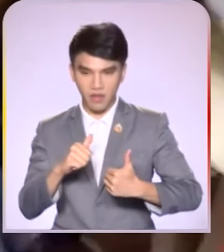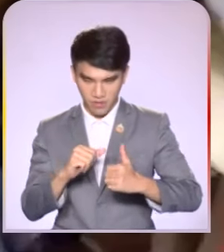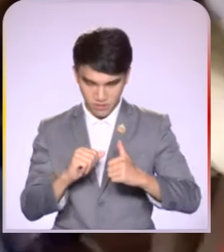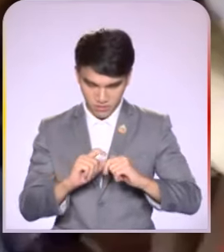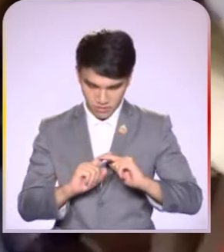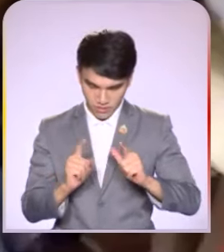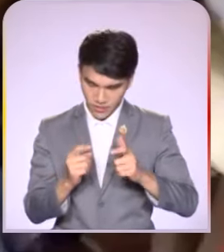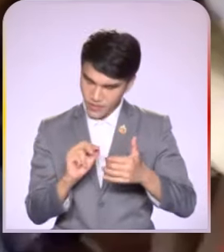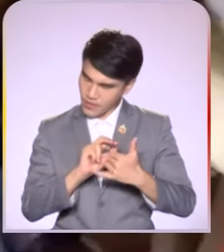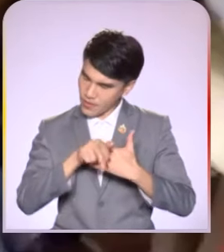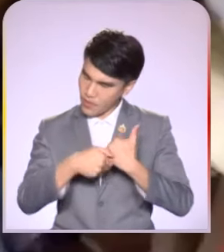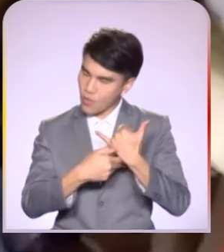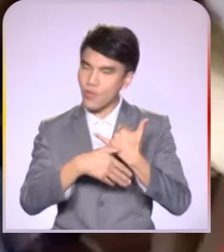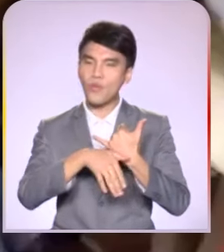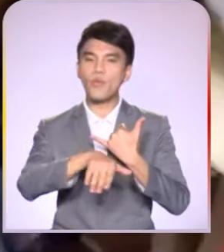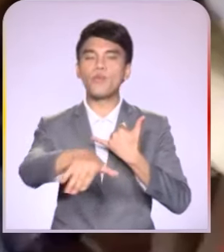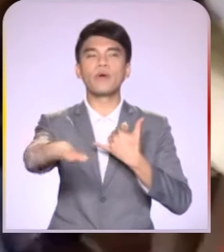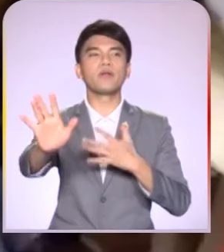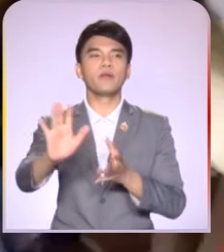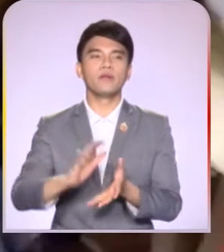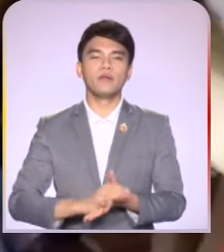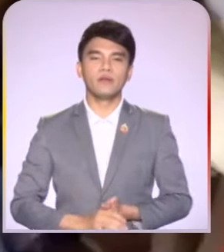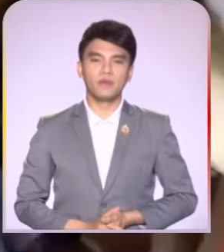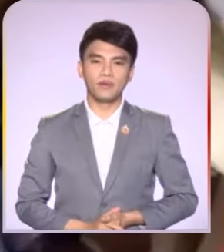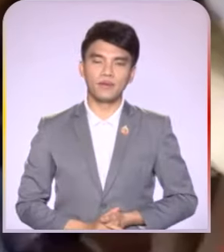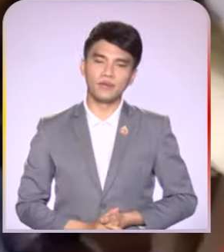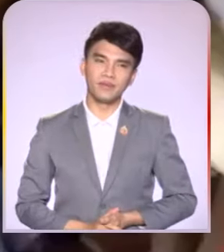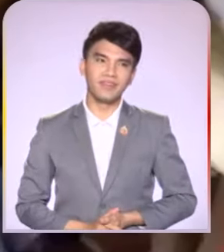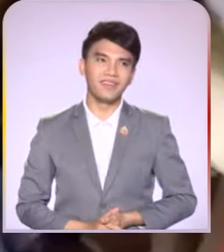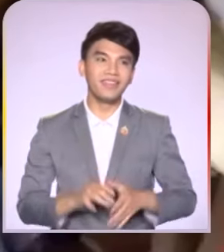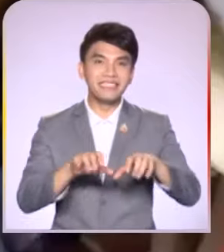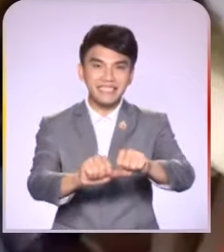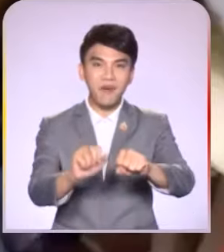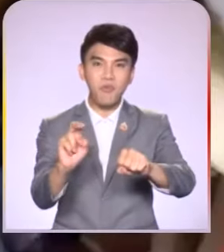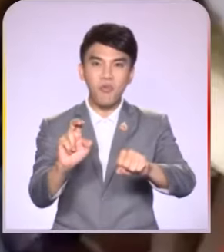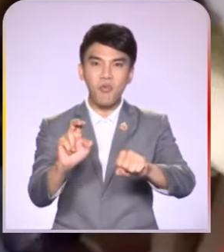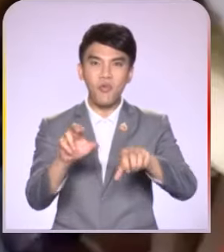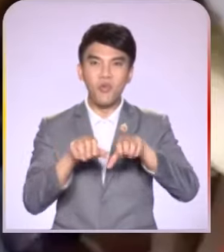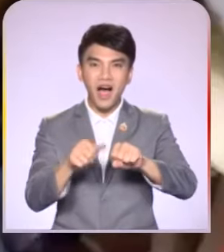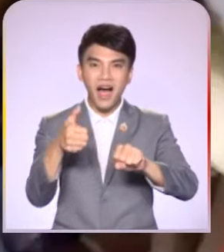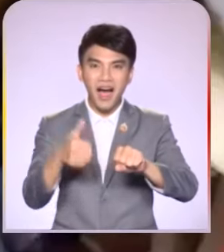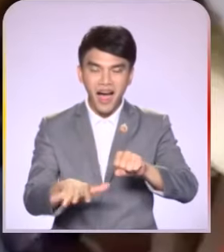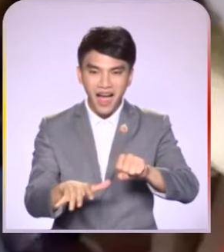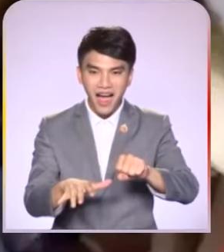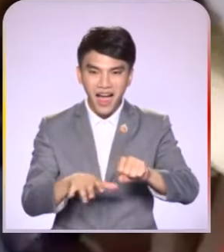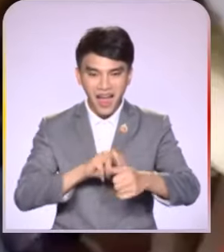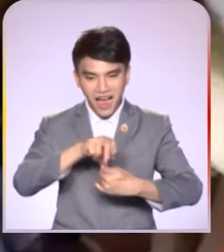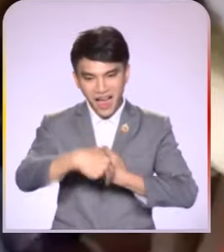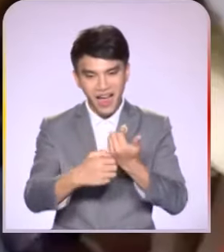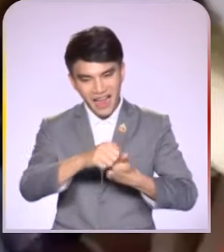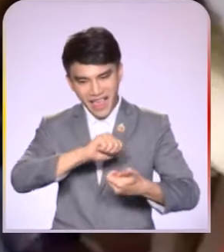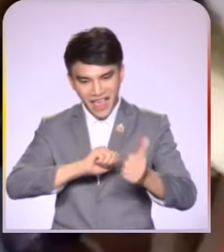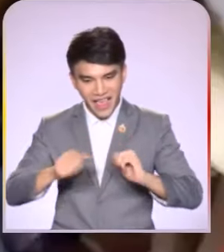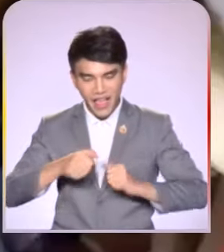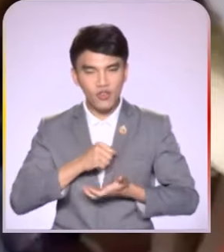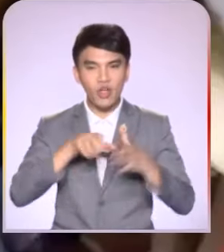วะนั่นเองงูก็ได้เลื้อยหนีเข้าไปในปากกกหลังบ้านทันทีฮะยังจับไม่ได้นะเข ้ าใจว่าตัวนี้ปุ๊บรัดเสร็จปุ๊บเจ้าหน้าที่ม